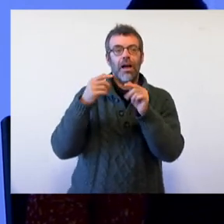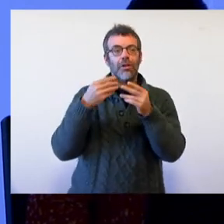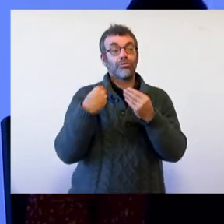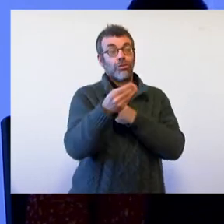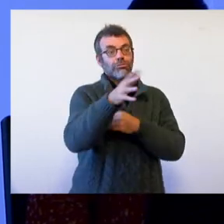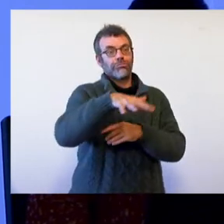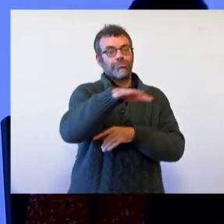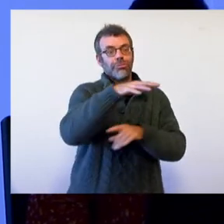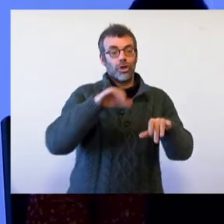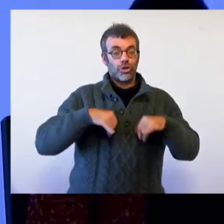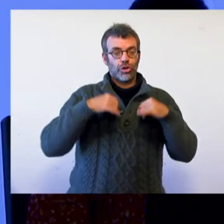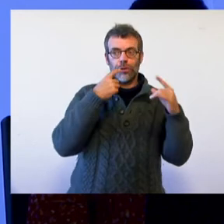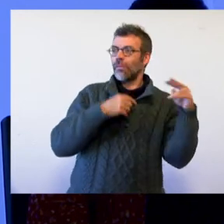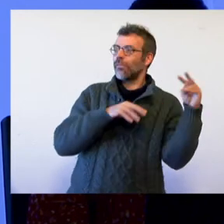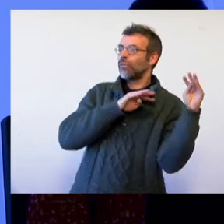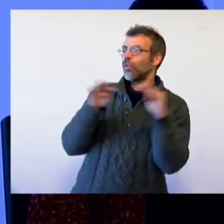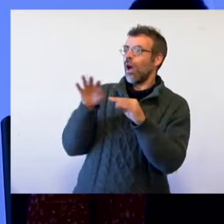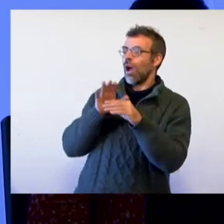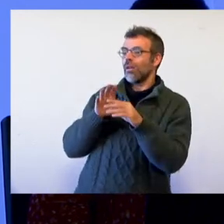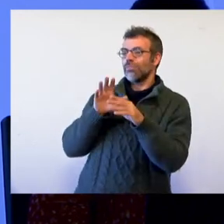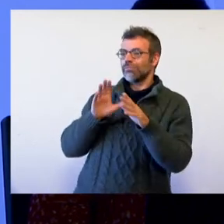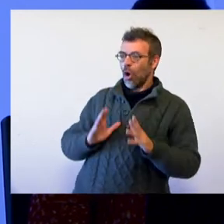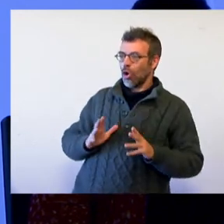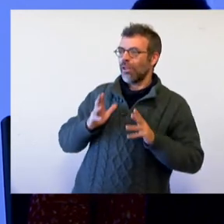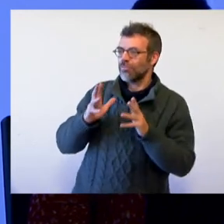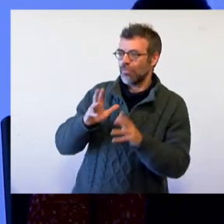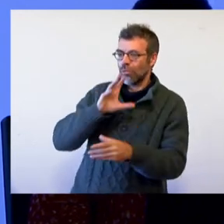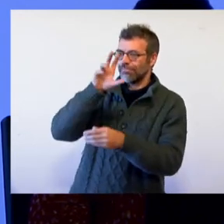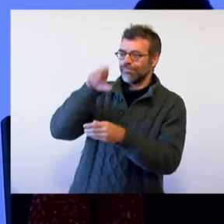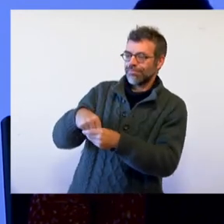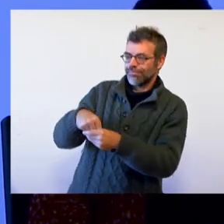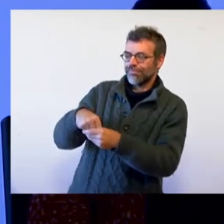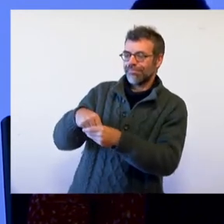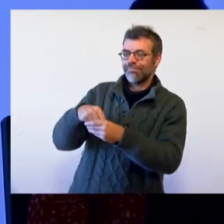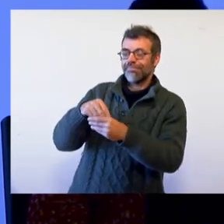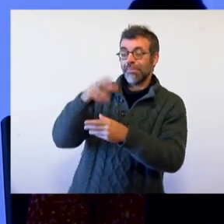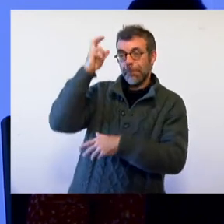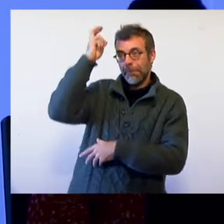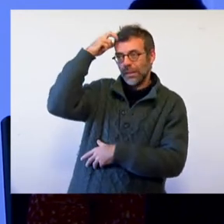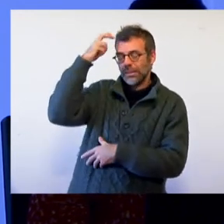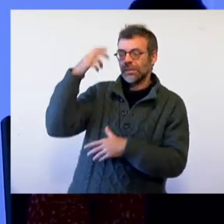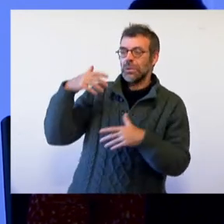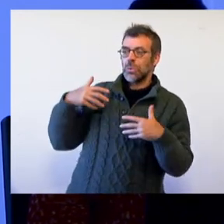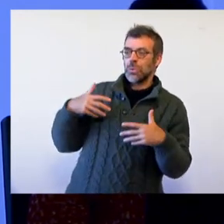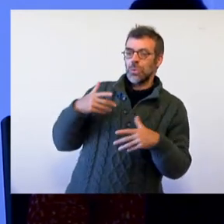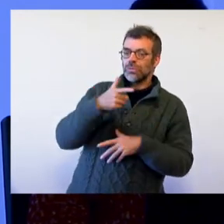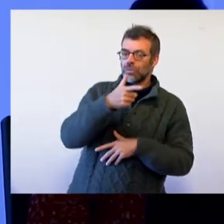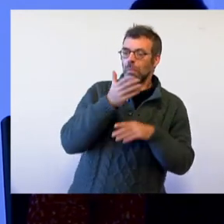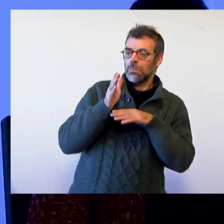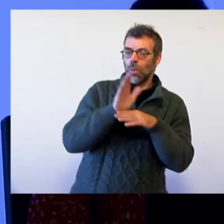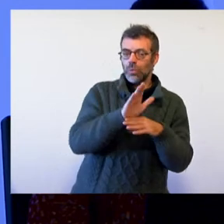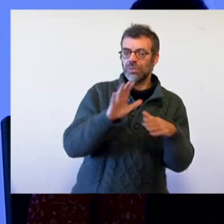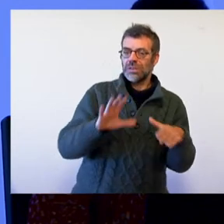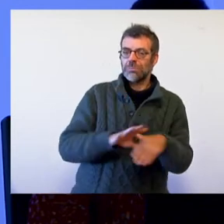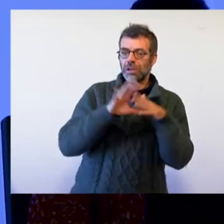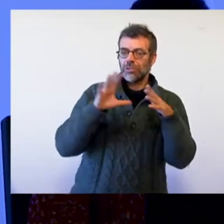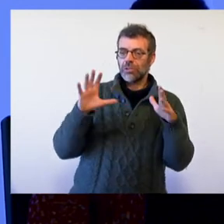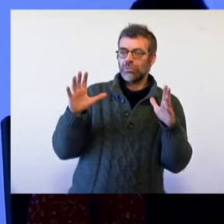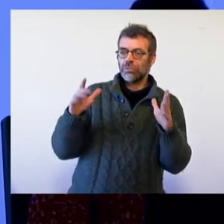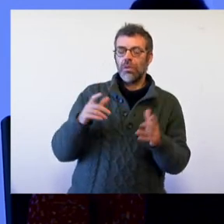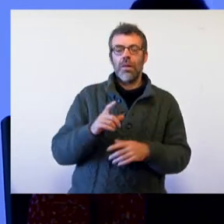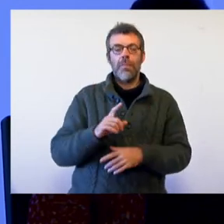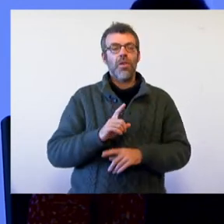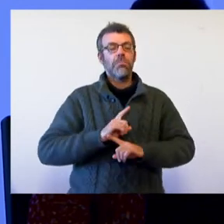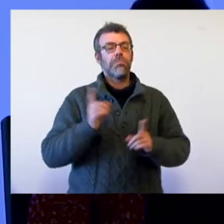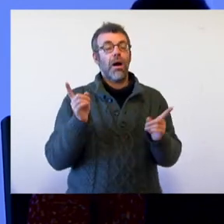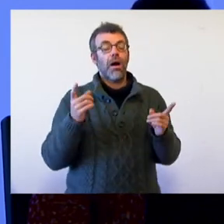l'engagement, et c'est un lien. Voilà. Donc évidemment, pareil, il faut être pas être zélé, pas,